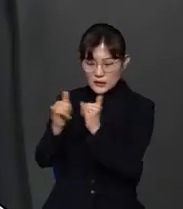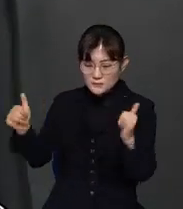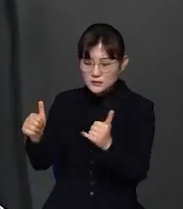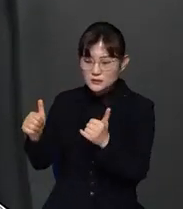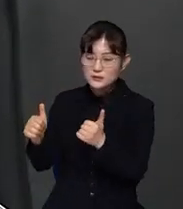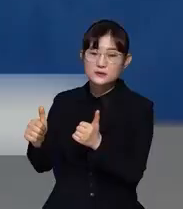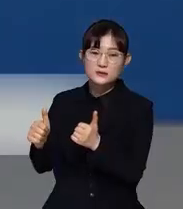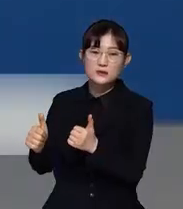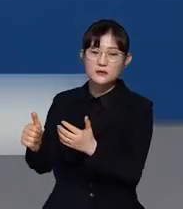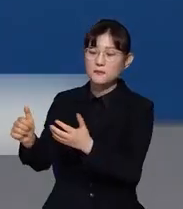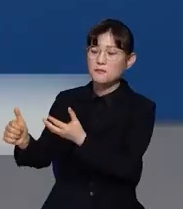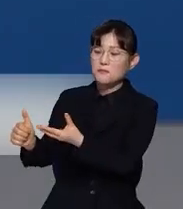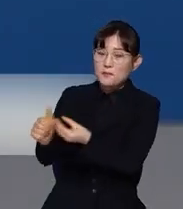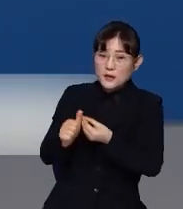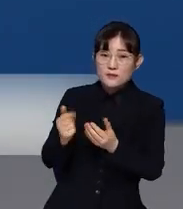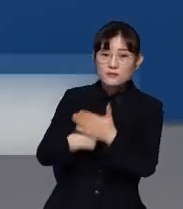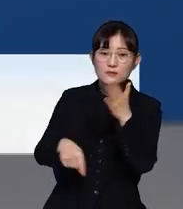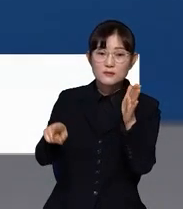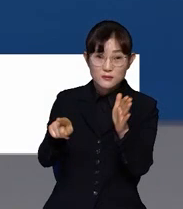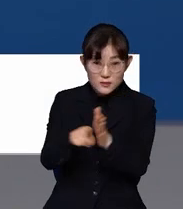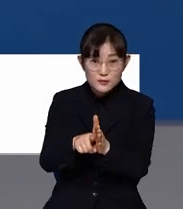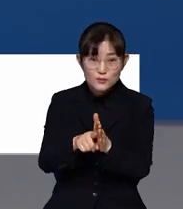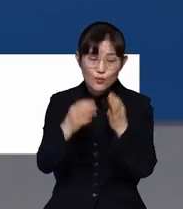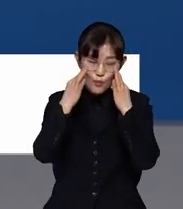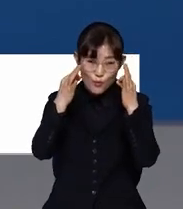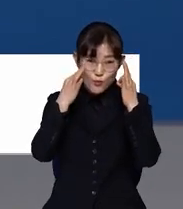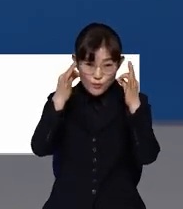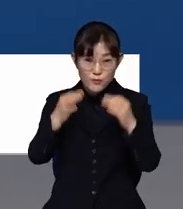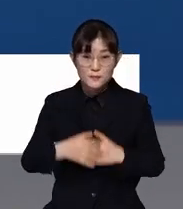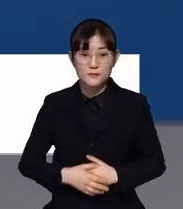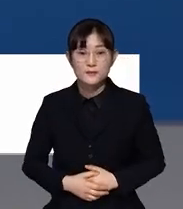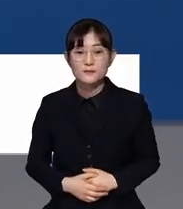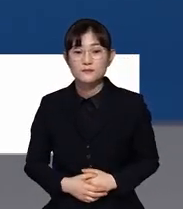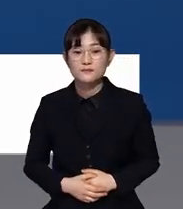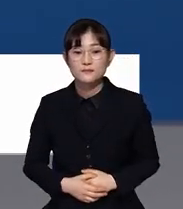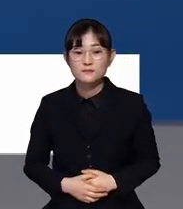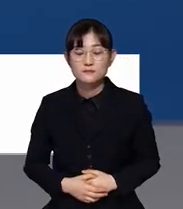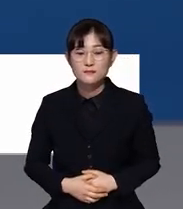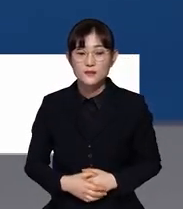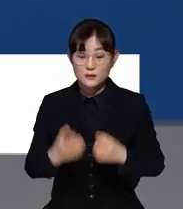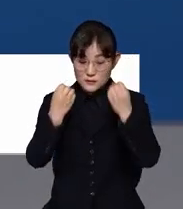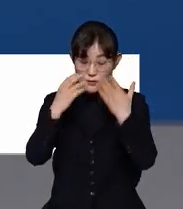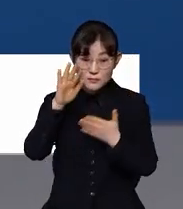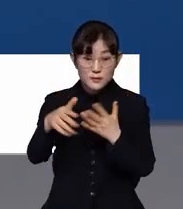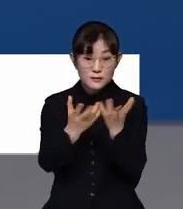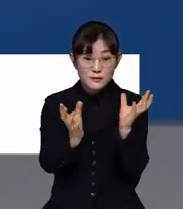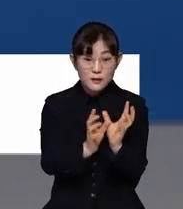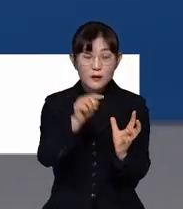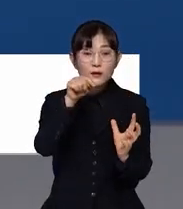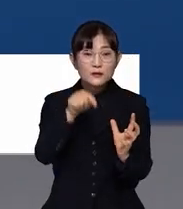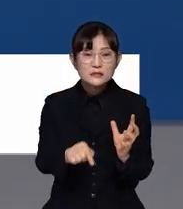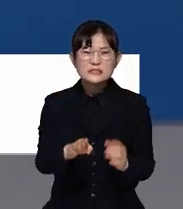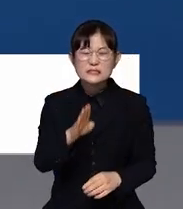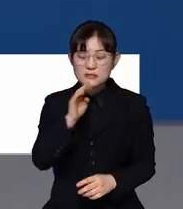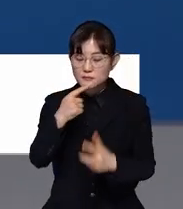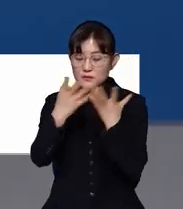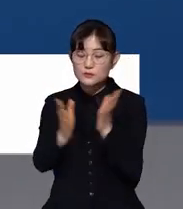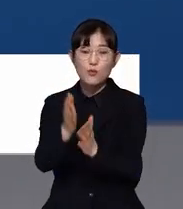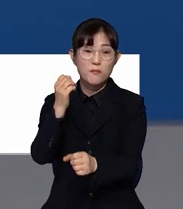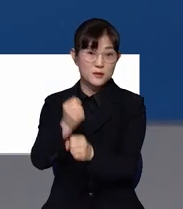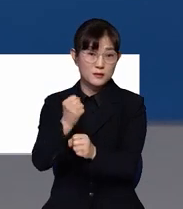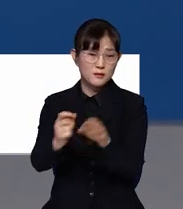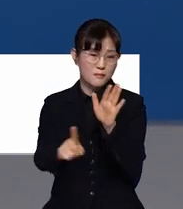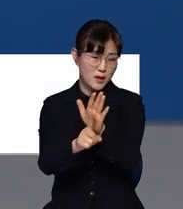쏟고 있습니다. 이제 새로운 미래에서는 진짜 민주당 구호를 들고 나오면서 기존의 민주당에서